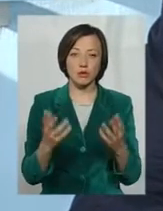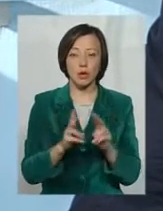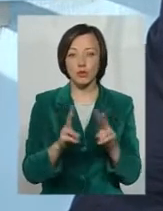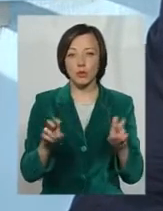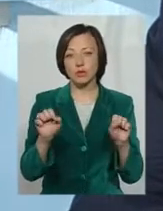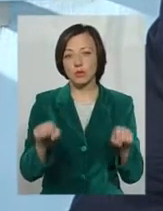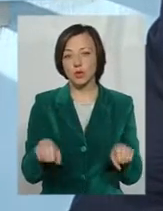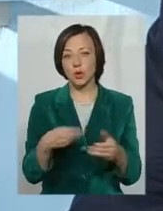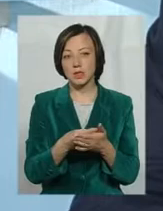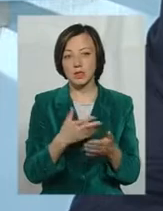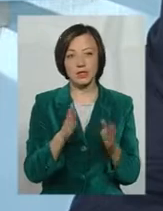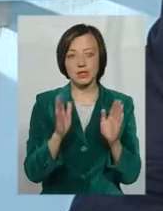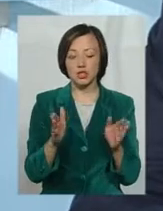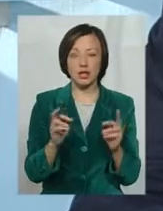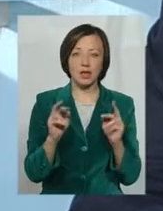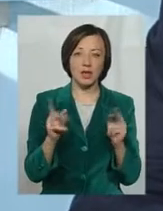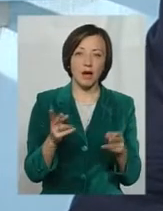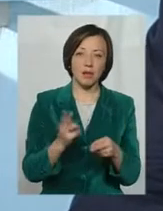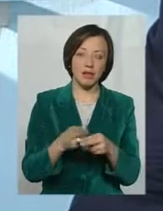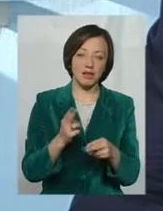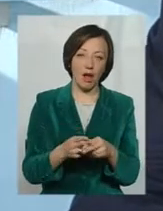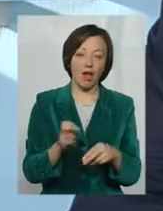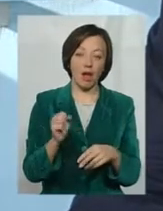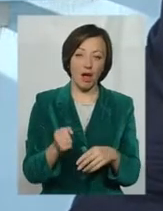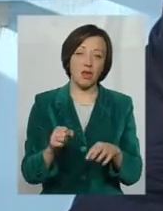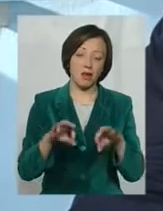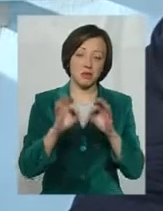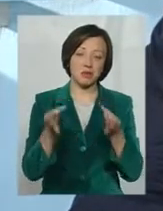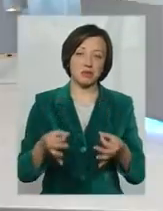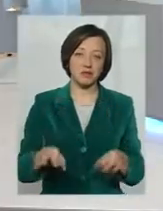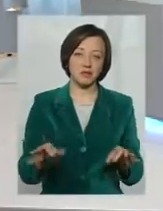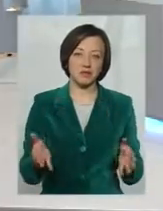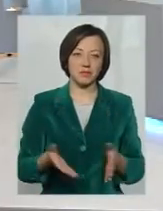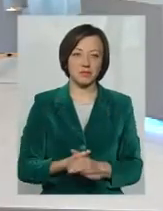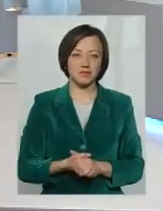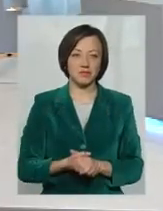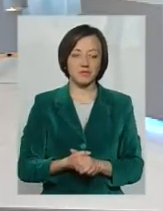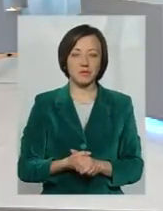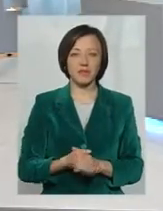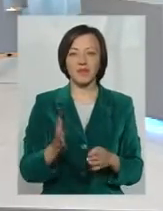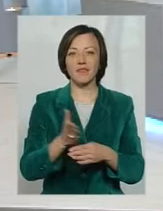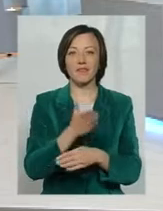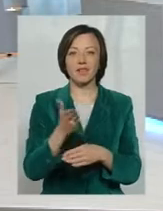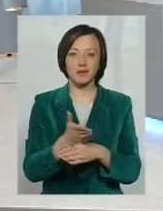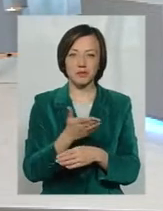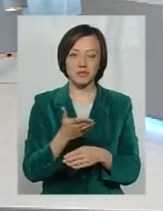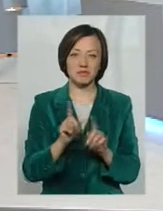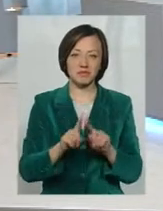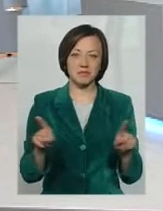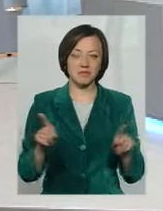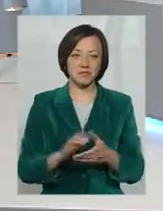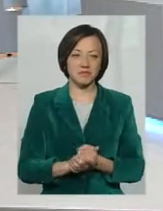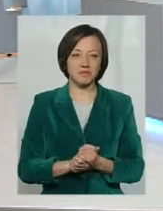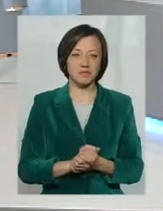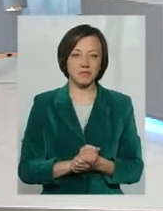може його оцінити не лише як просто купу металу, а як якийсь там виріб своєрідне